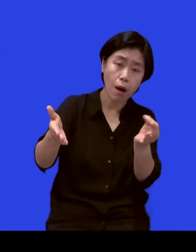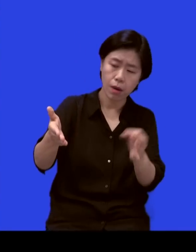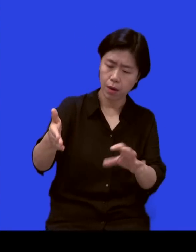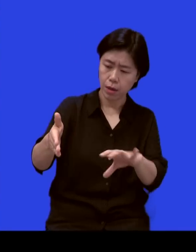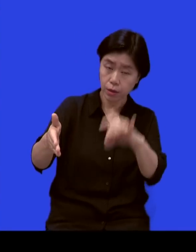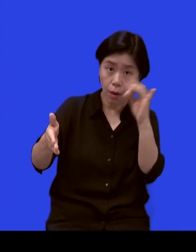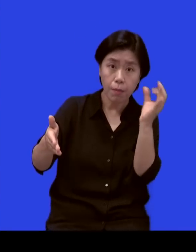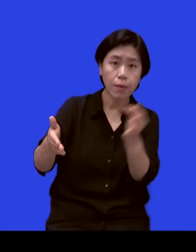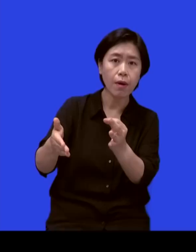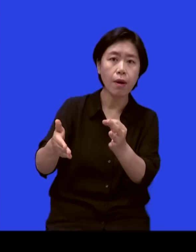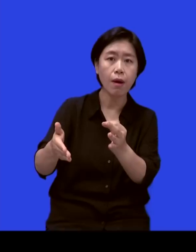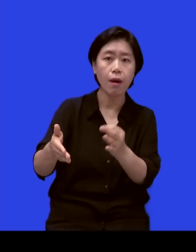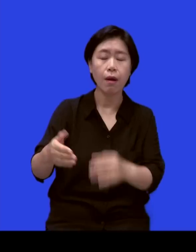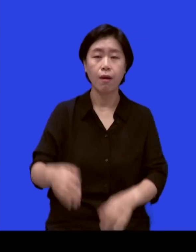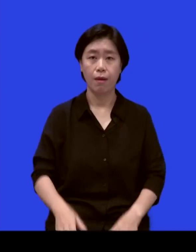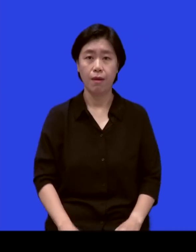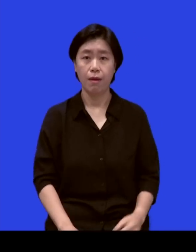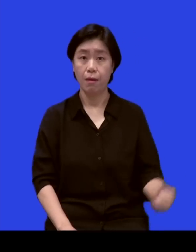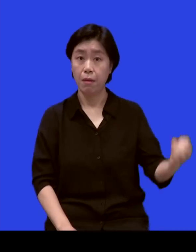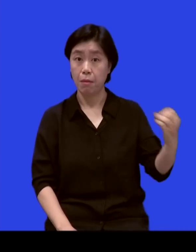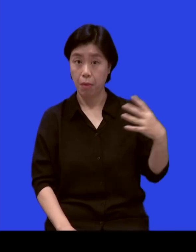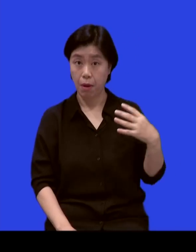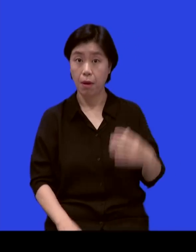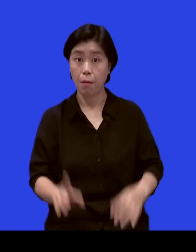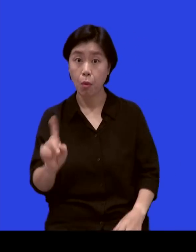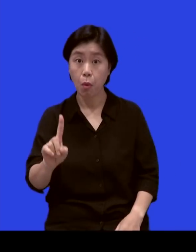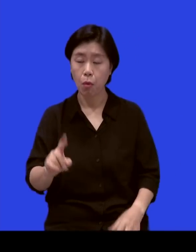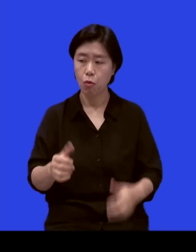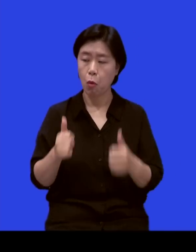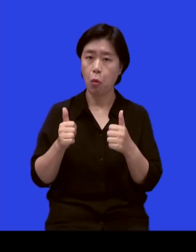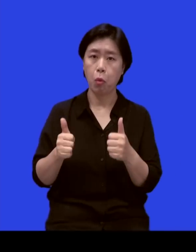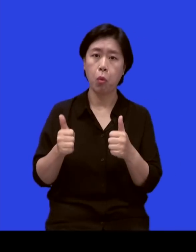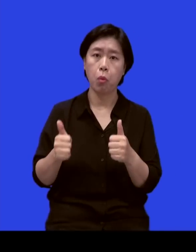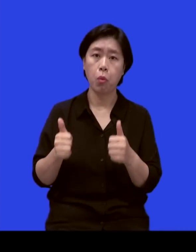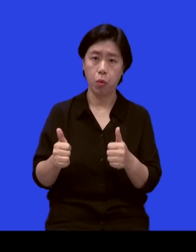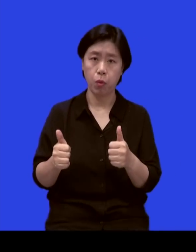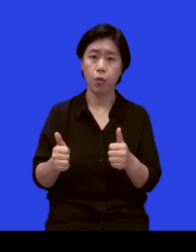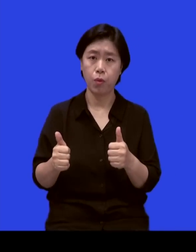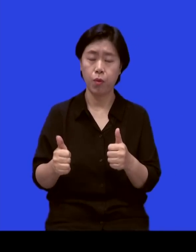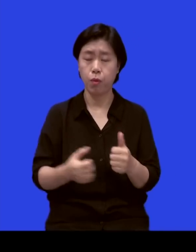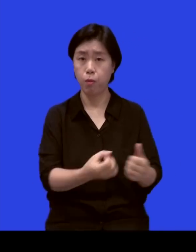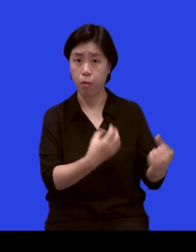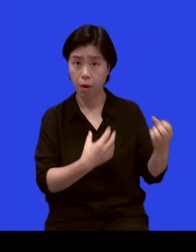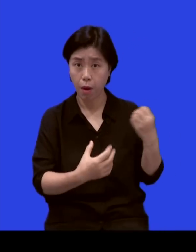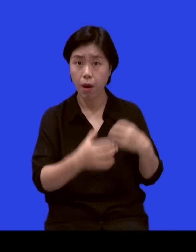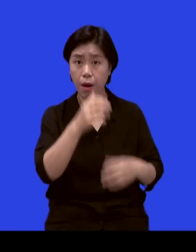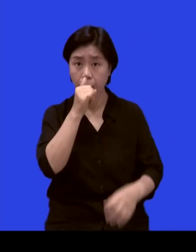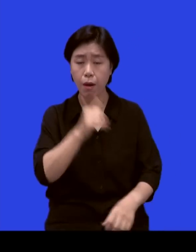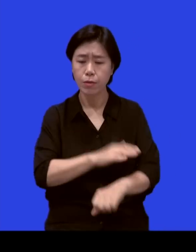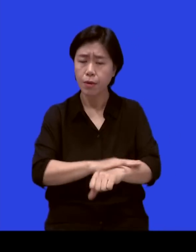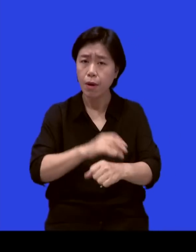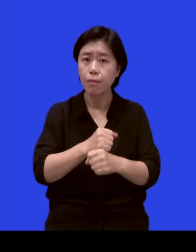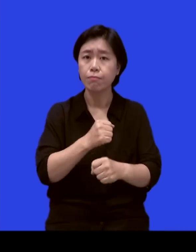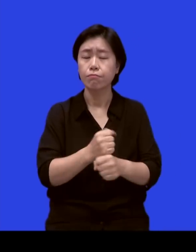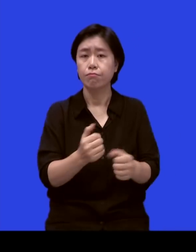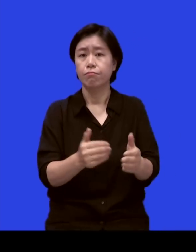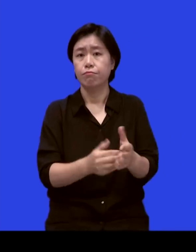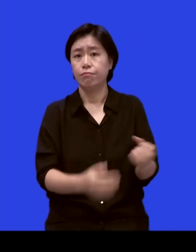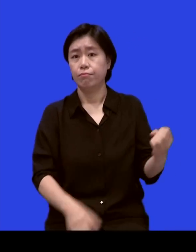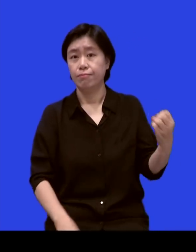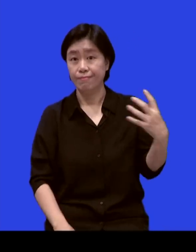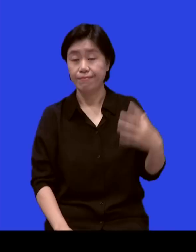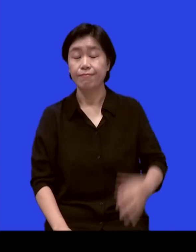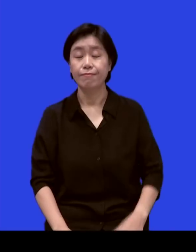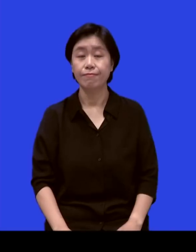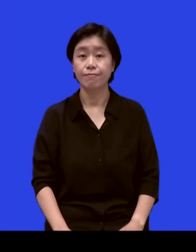보는 거잖아요, 다들. 그렇죠. 그렇죠. 이제 그렇게 되니 전부 다 이거 대박이라고 너무 예. 잘 만들었다. 예. 그래서